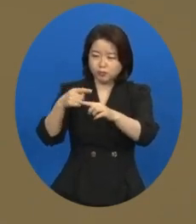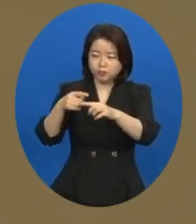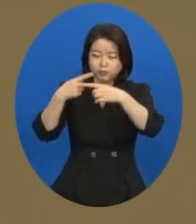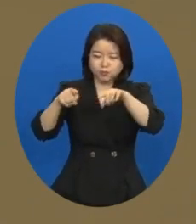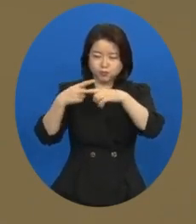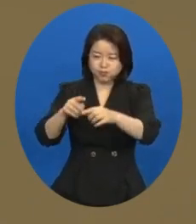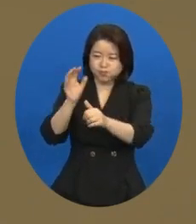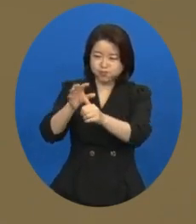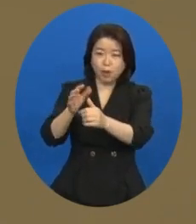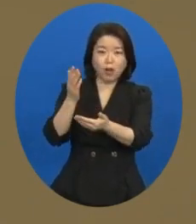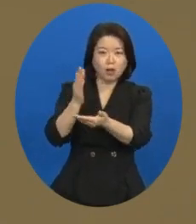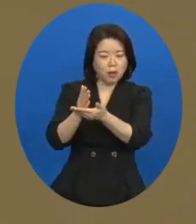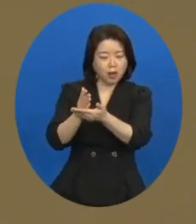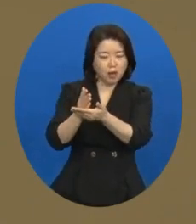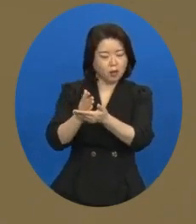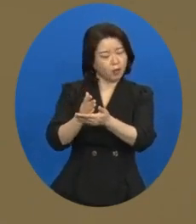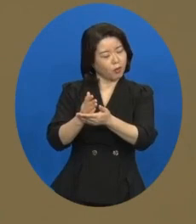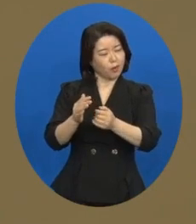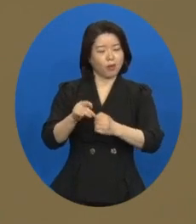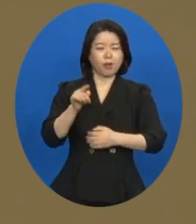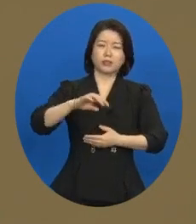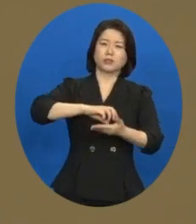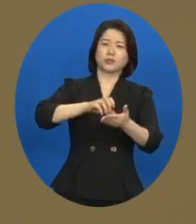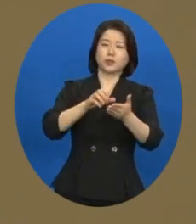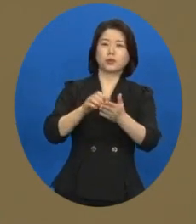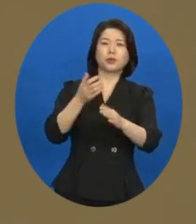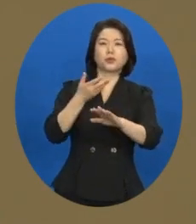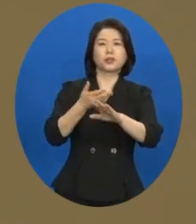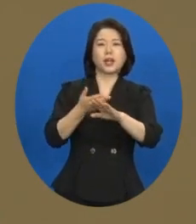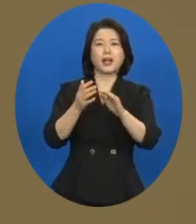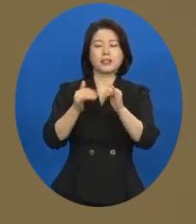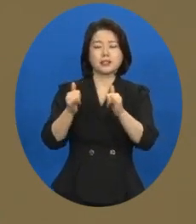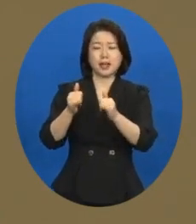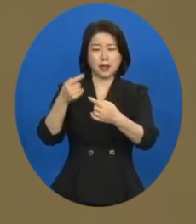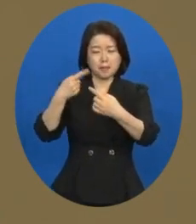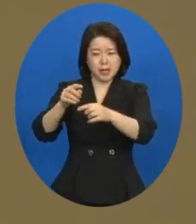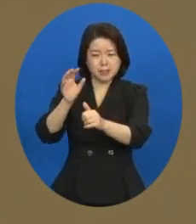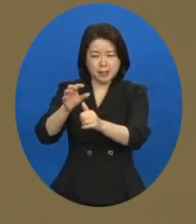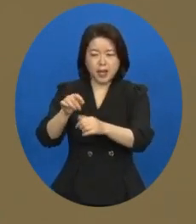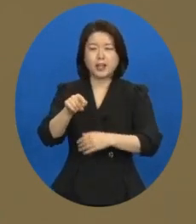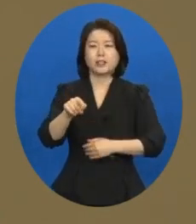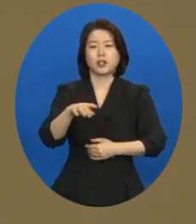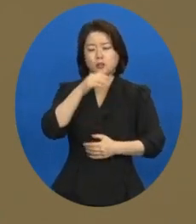정도로 다른 사람을 비판하는 것이 무서운 죄라는 거예요.